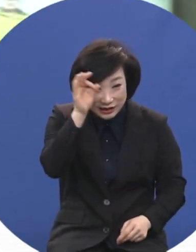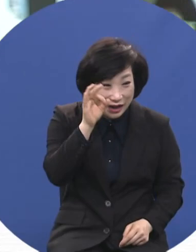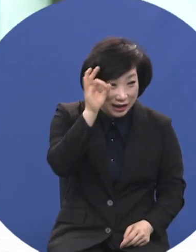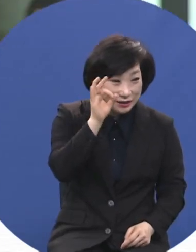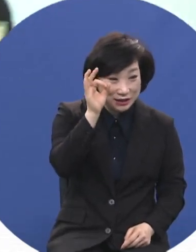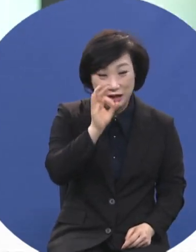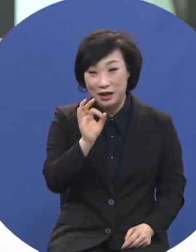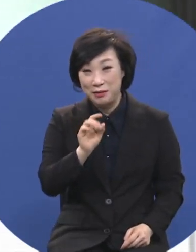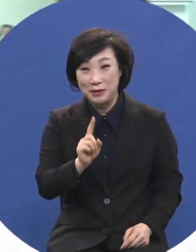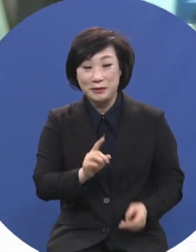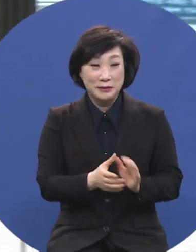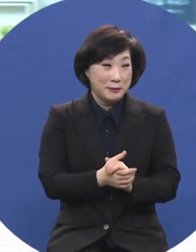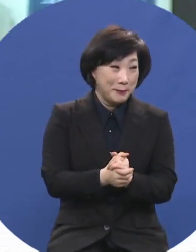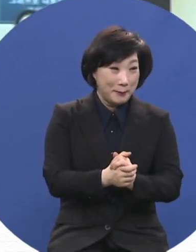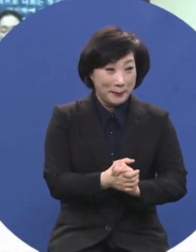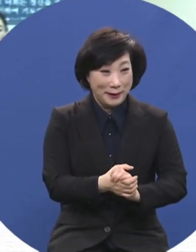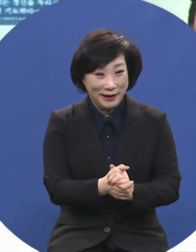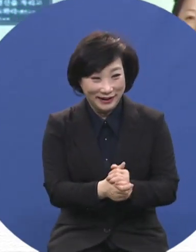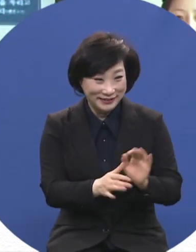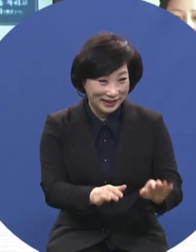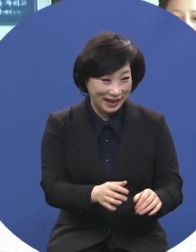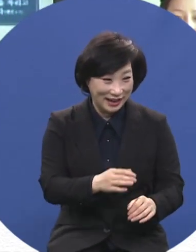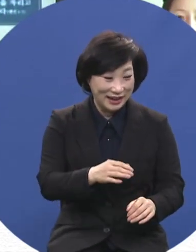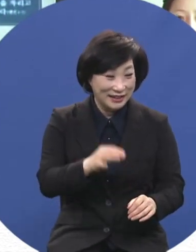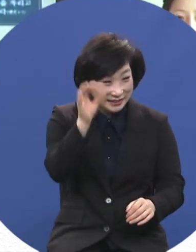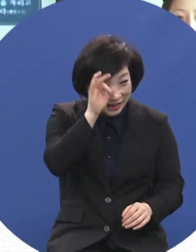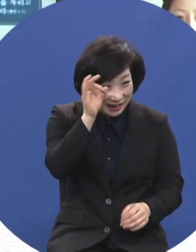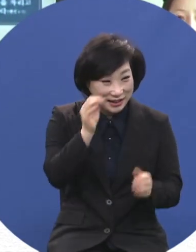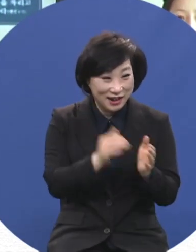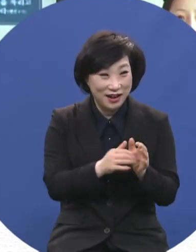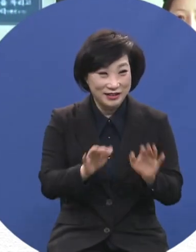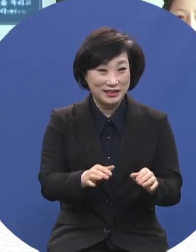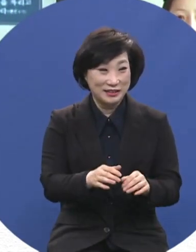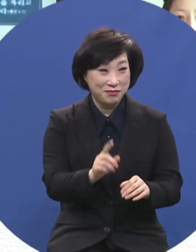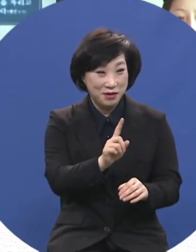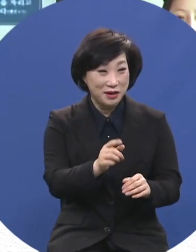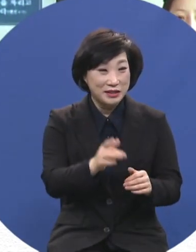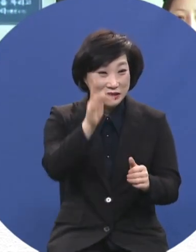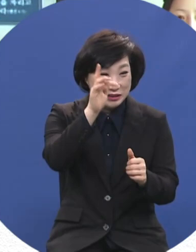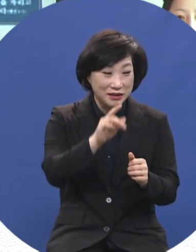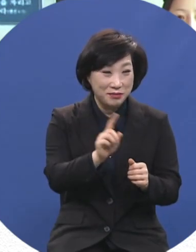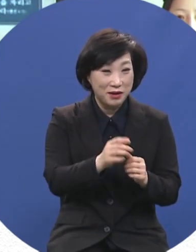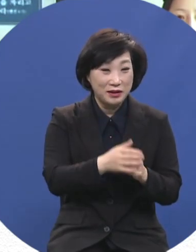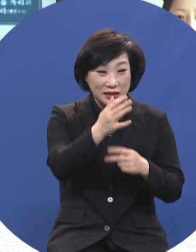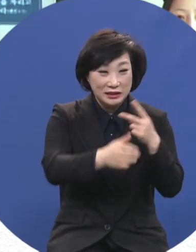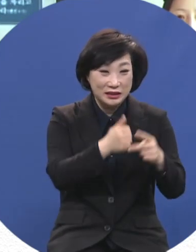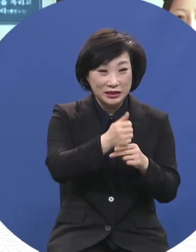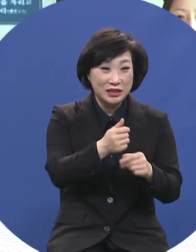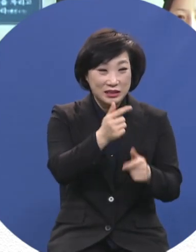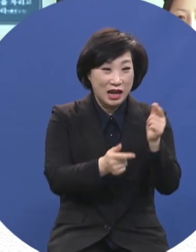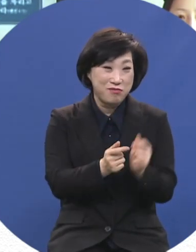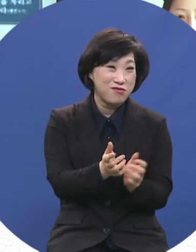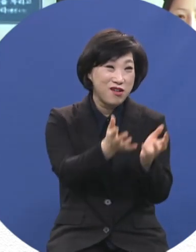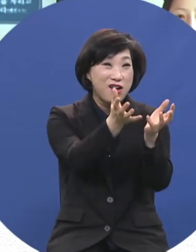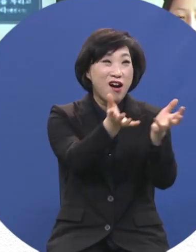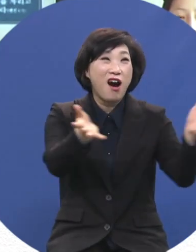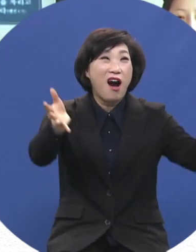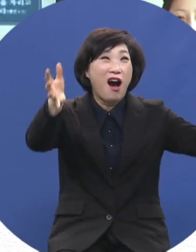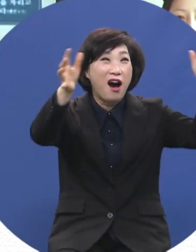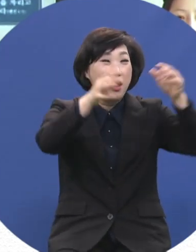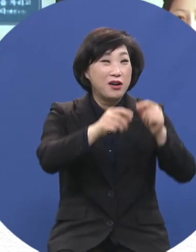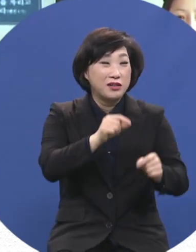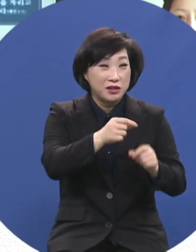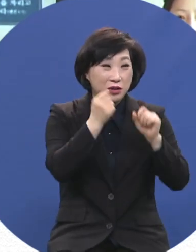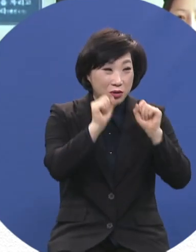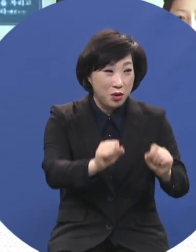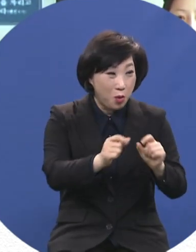어떻게 내가 찾았네 이 신을. 이 신은 둥구나무 속에 있네. 이 둥구나무가 오래오래 산 거 보니까 신이